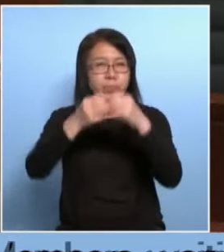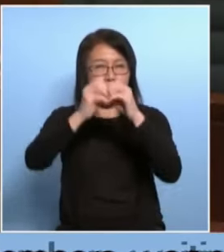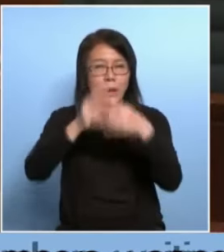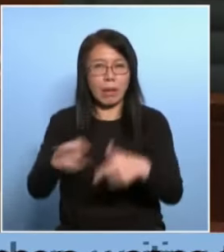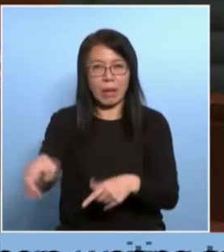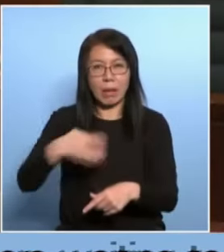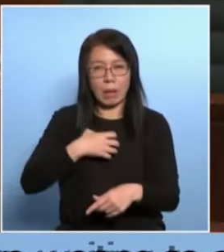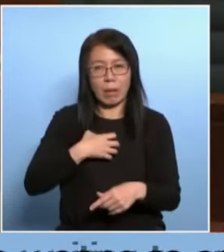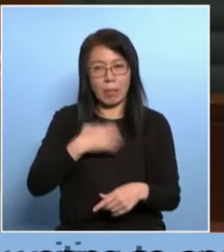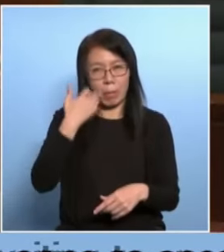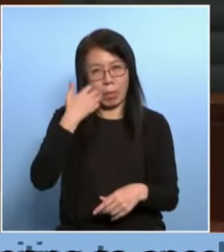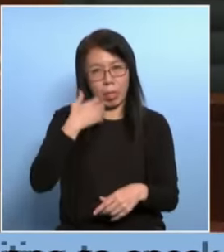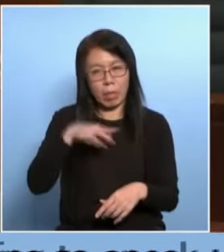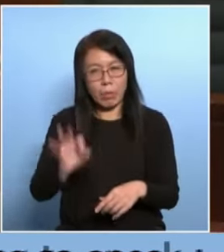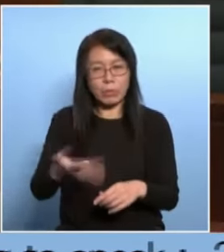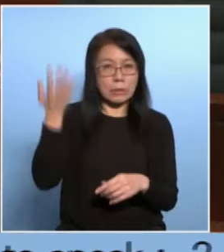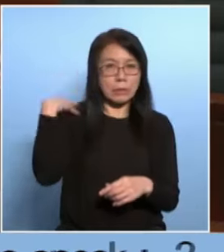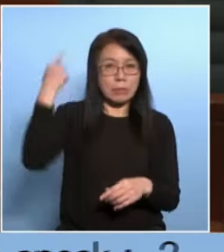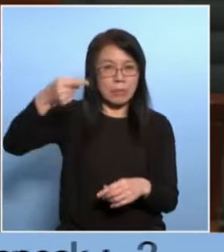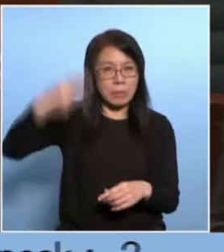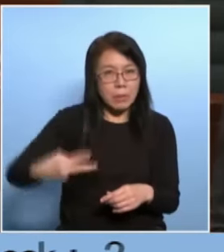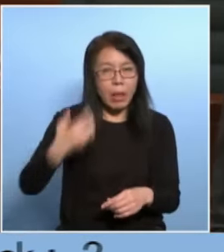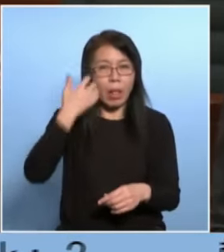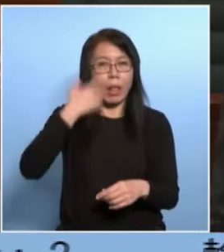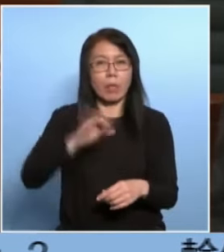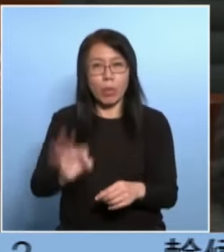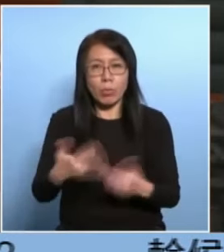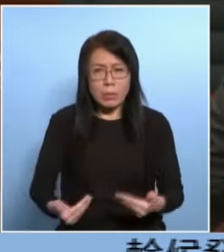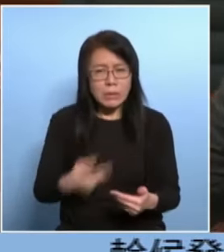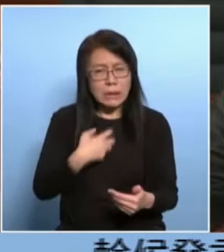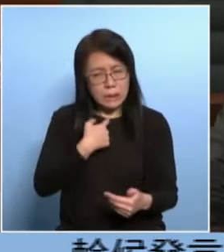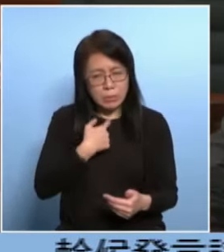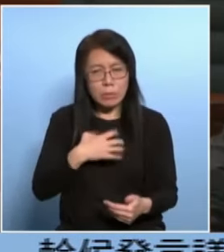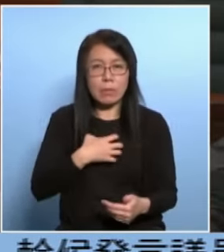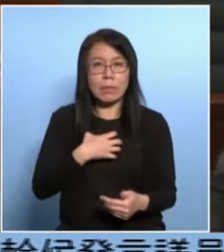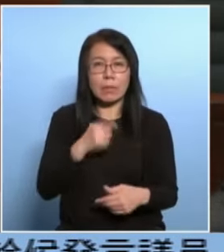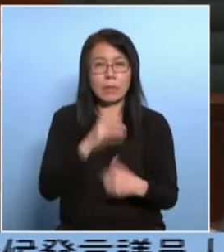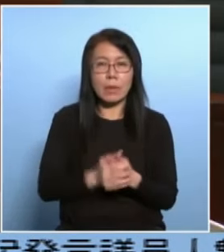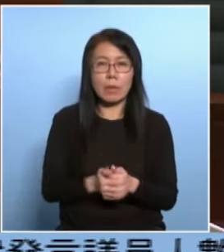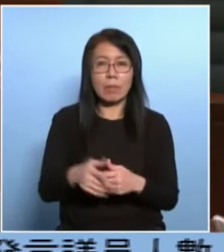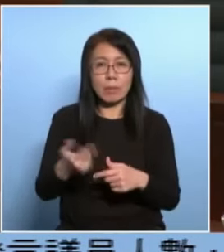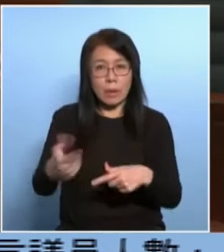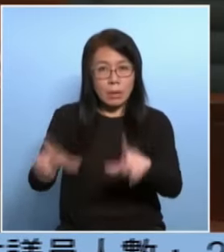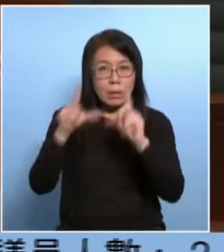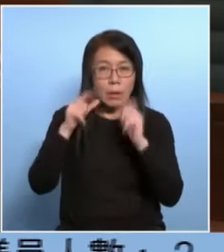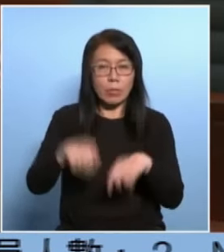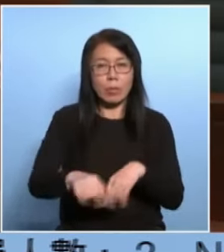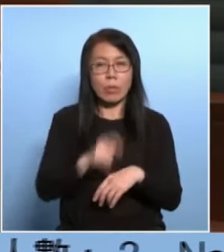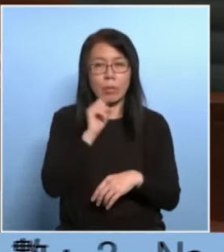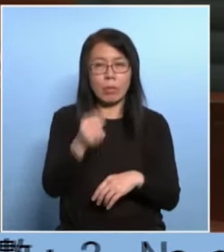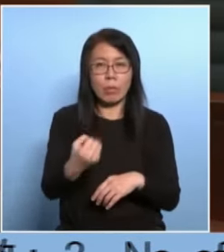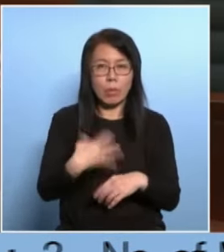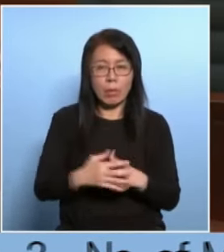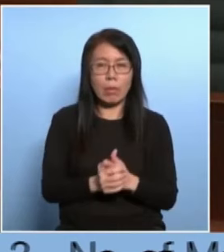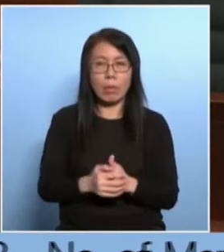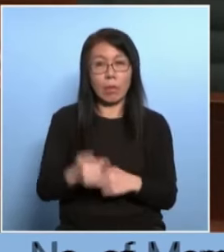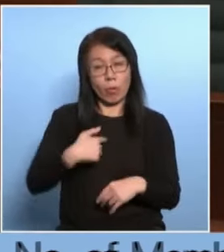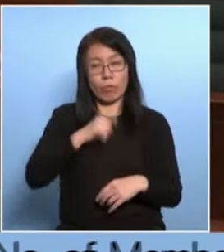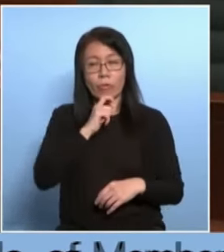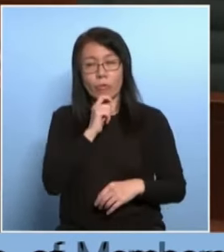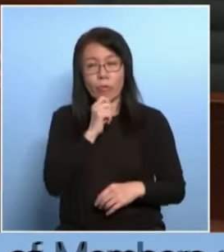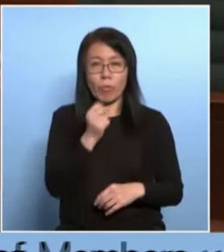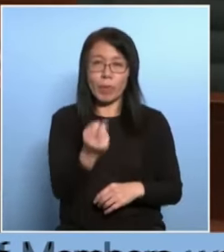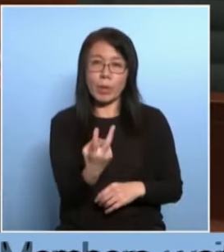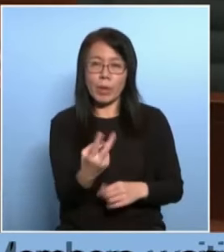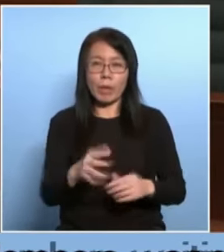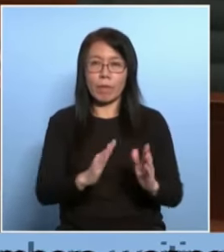覺，上兩次都沒有知覺，今次再沒有知覺怎麼辦？你在你的答覆裏面雖然說，我們有兩